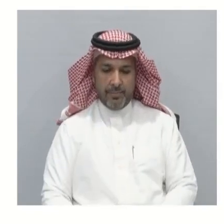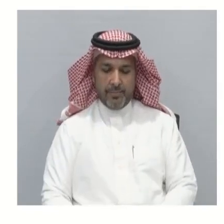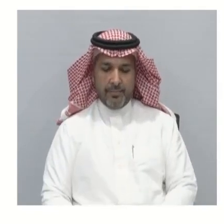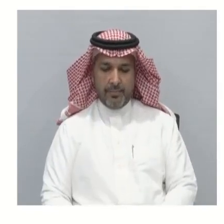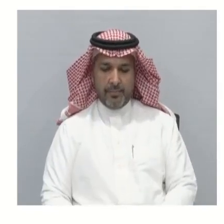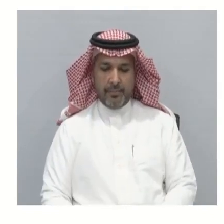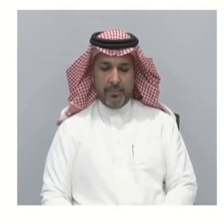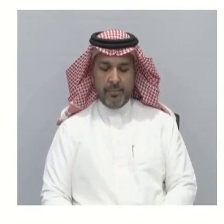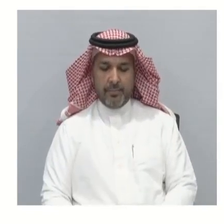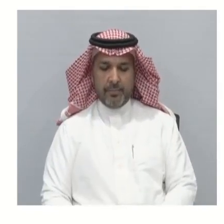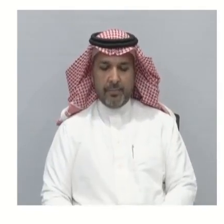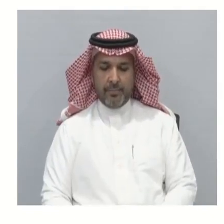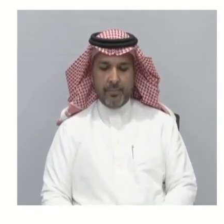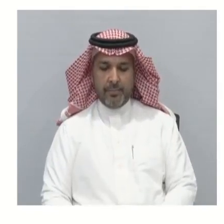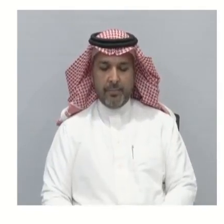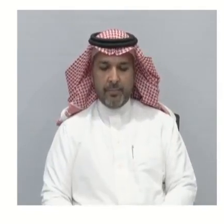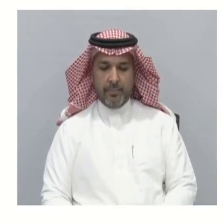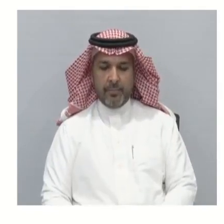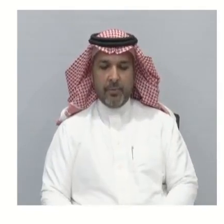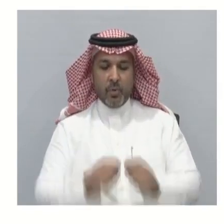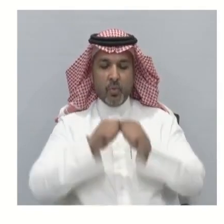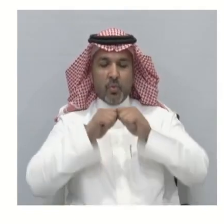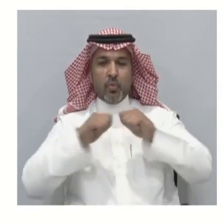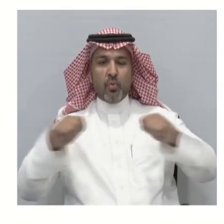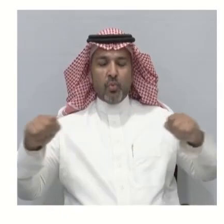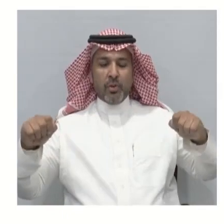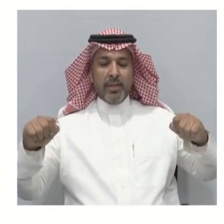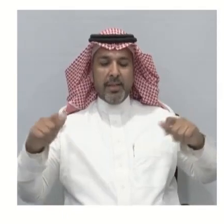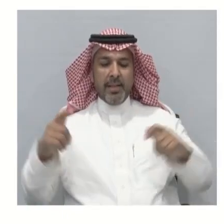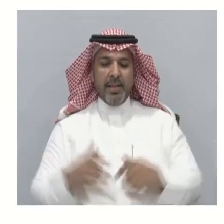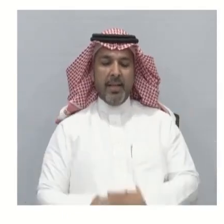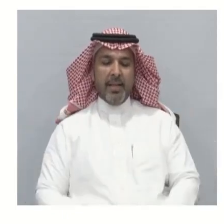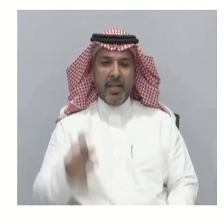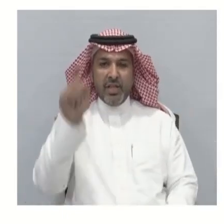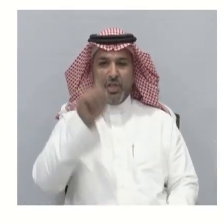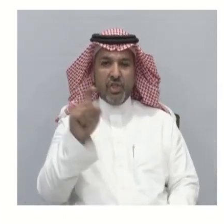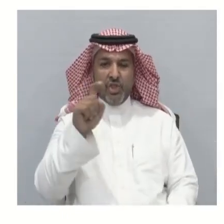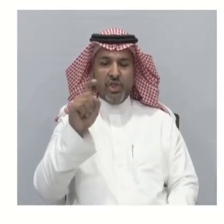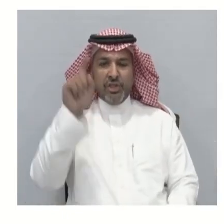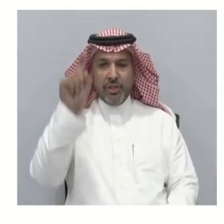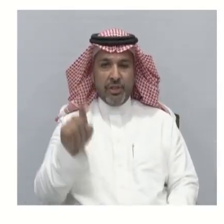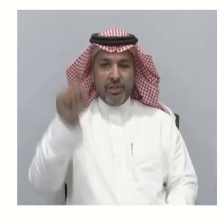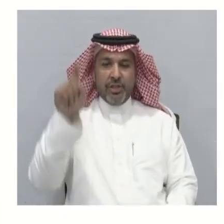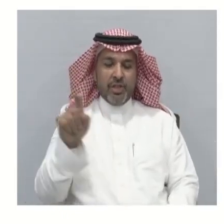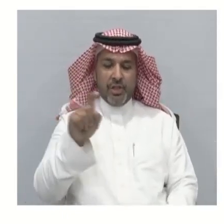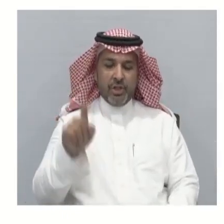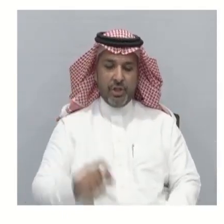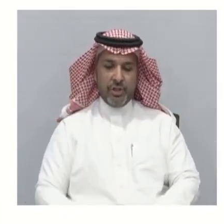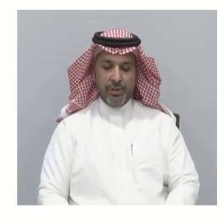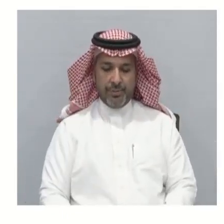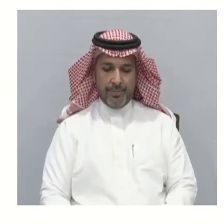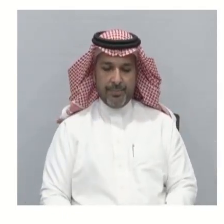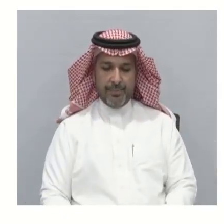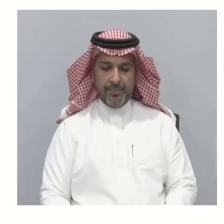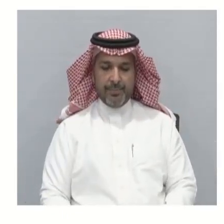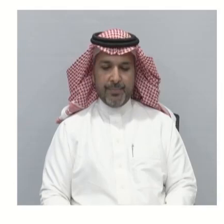جي بعد ذلك اطول ظل عندي ماذا هو 79 اطول زاويه هو او اكبر زاويه عندي